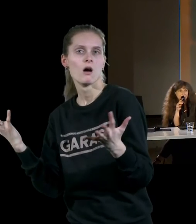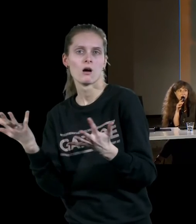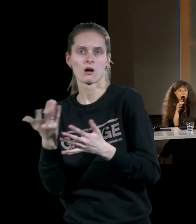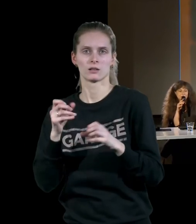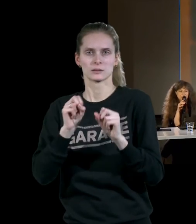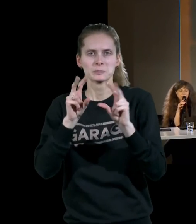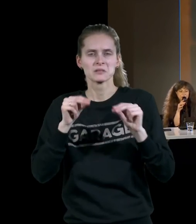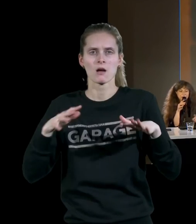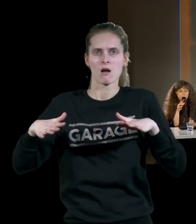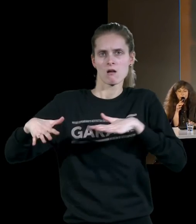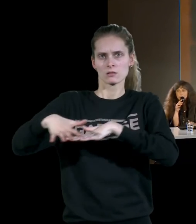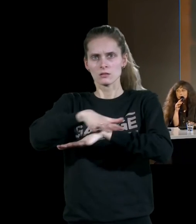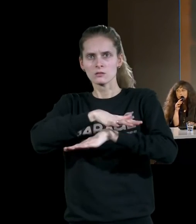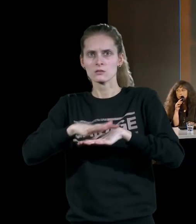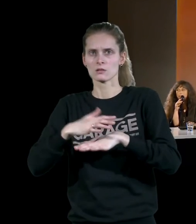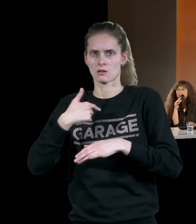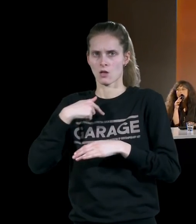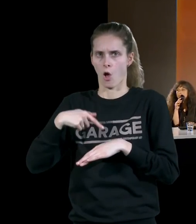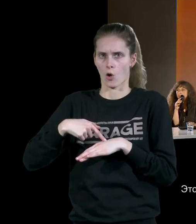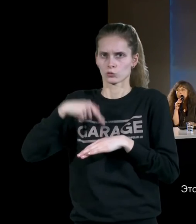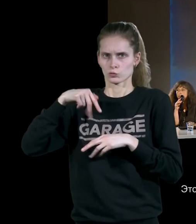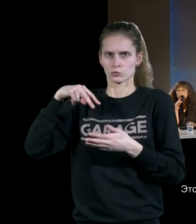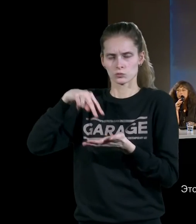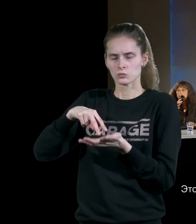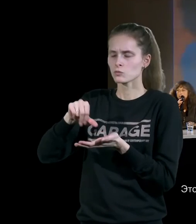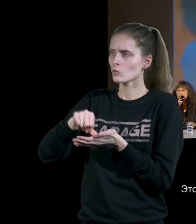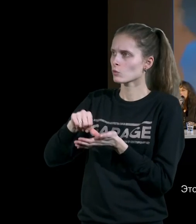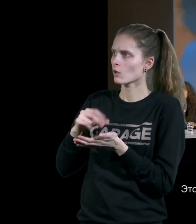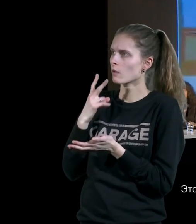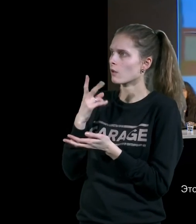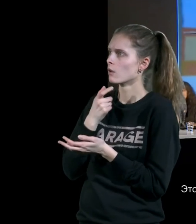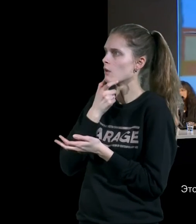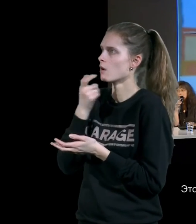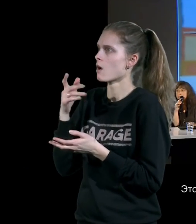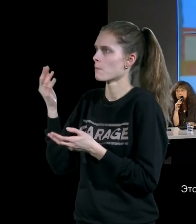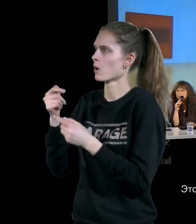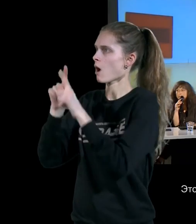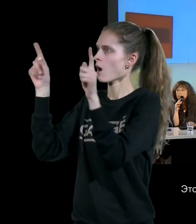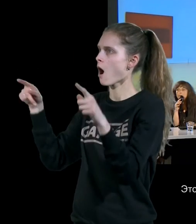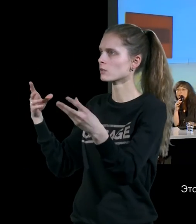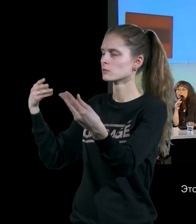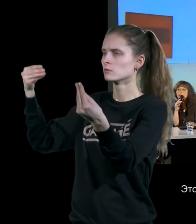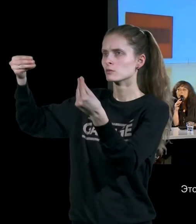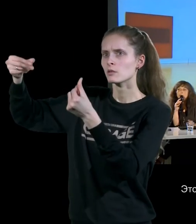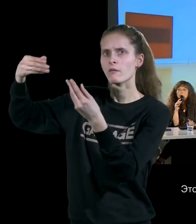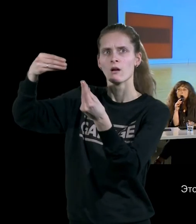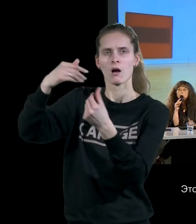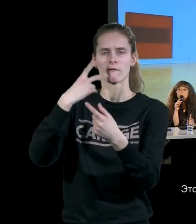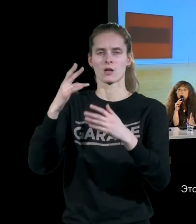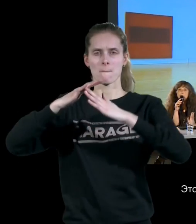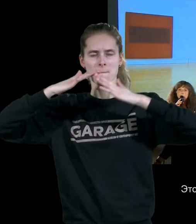генерирует. Картины генерируют между собой, как было, это уже достаточно большие полотна,